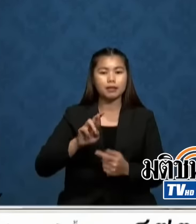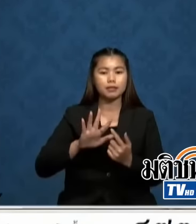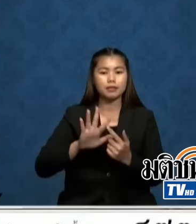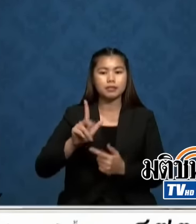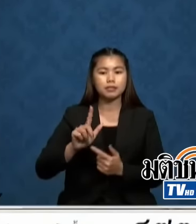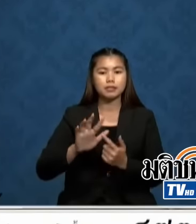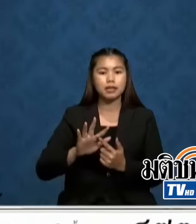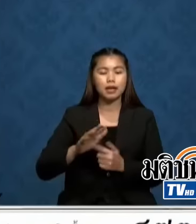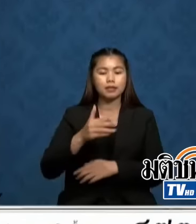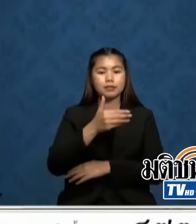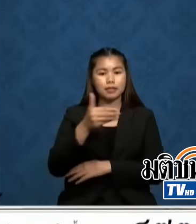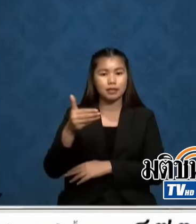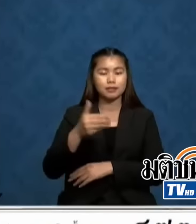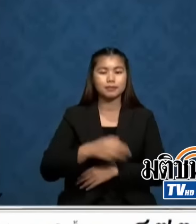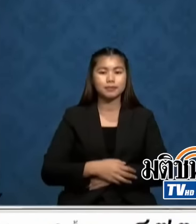ประธานครับ